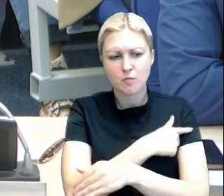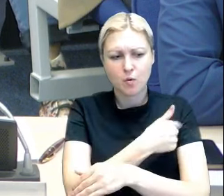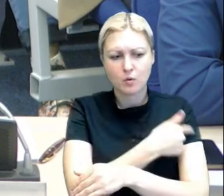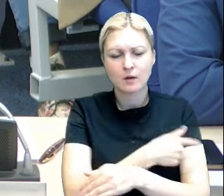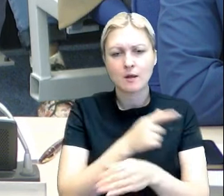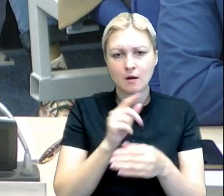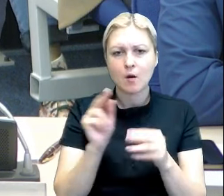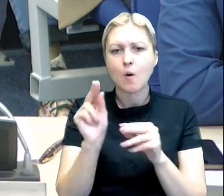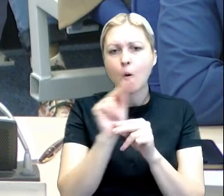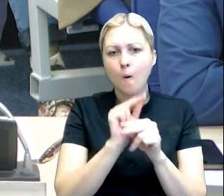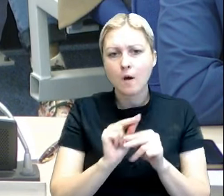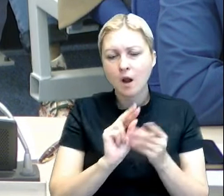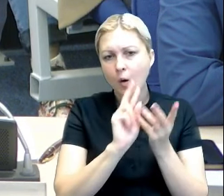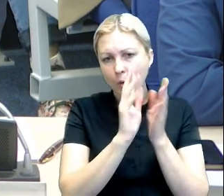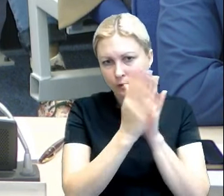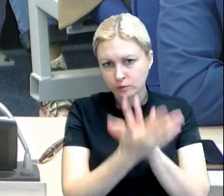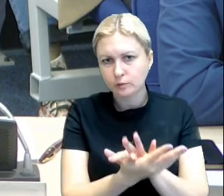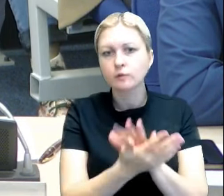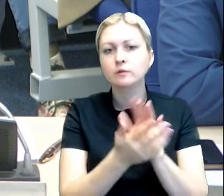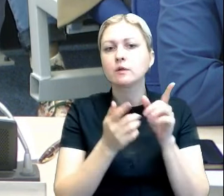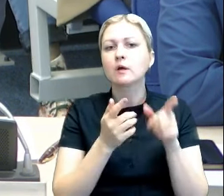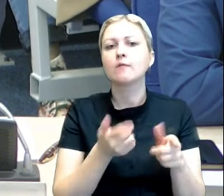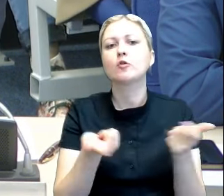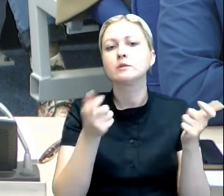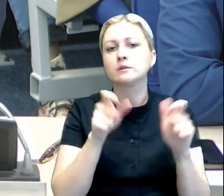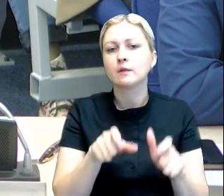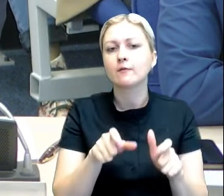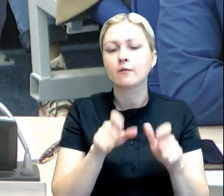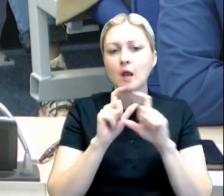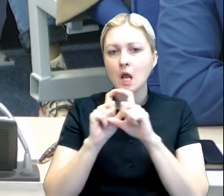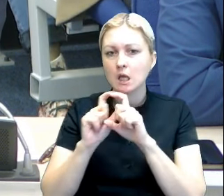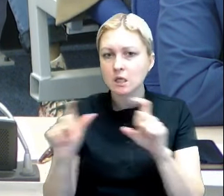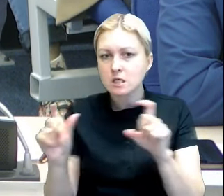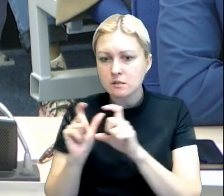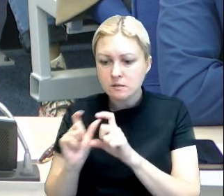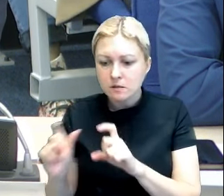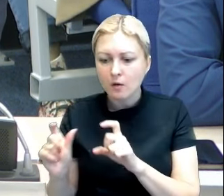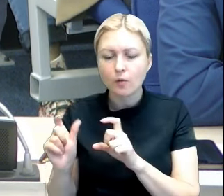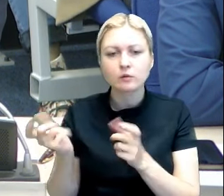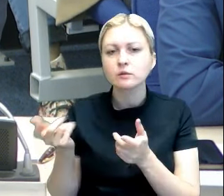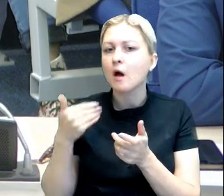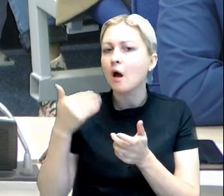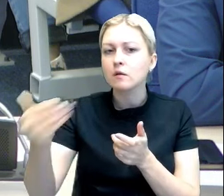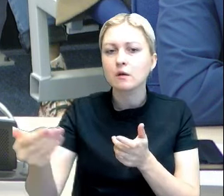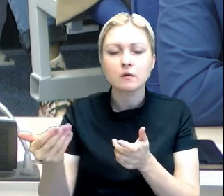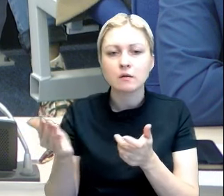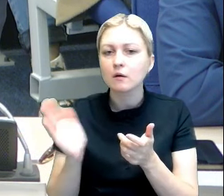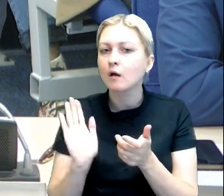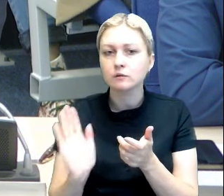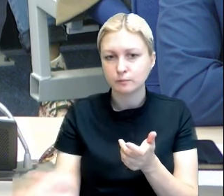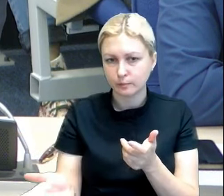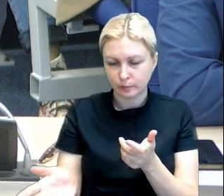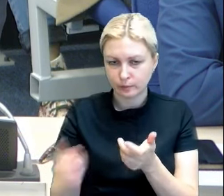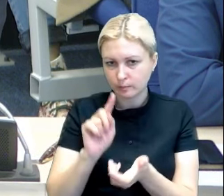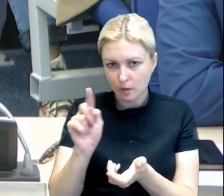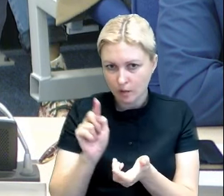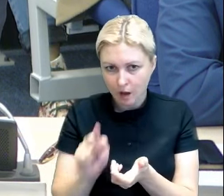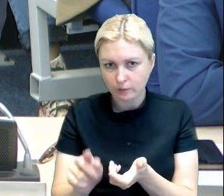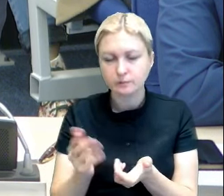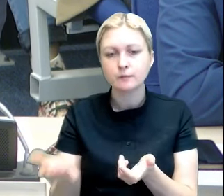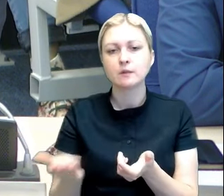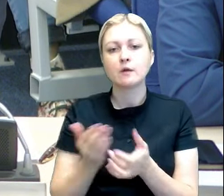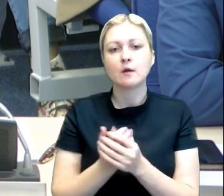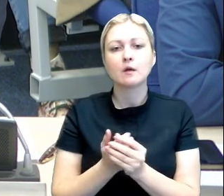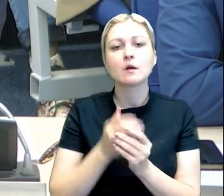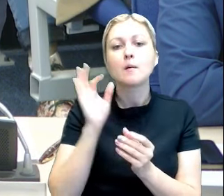ir iš ten keliamų savivaldybės pavaldžių įstaigų likimą tai realiai turbūt reikėtų visą laiką